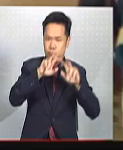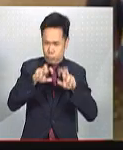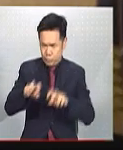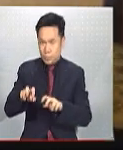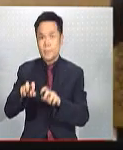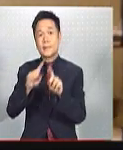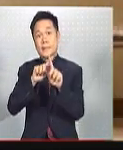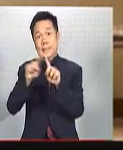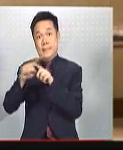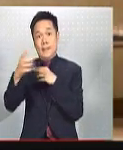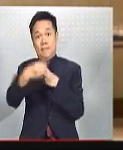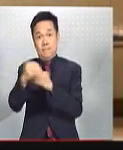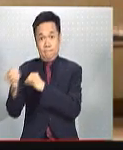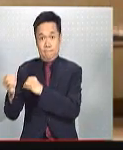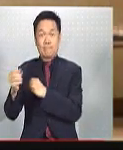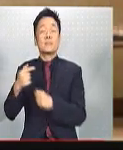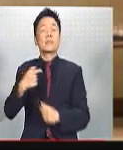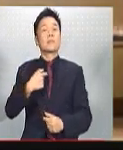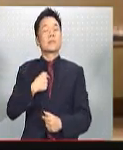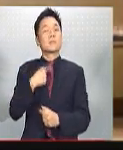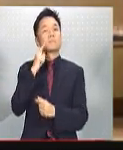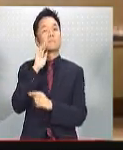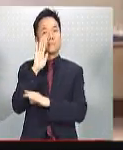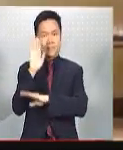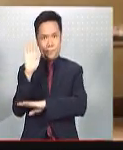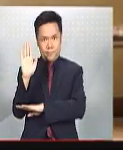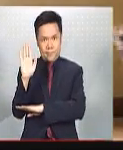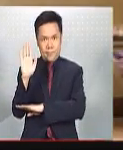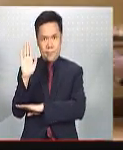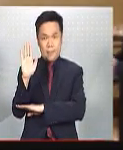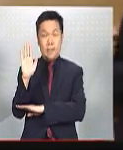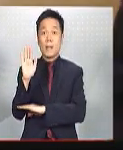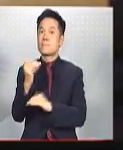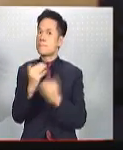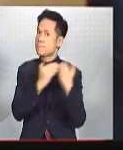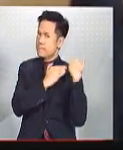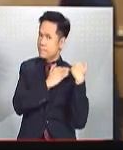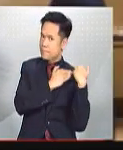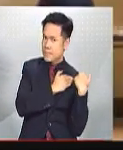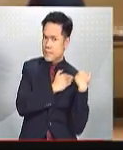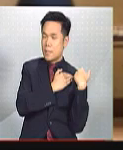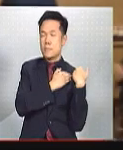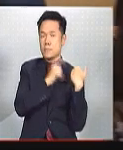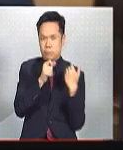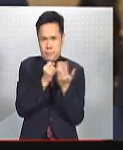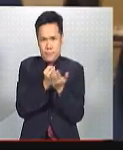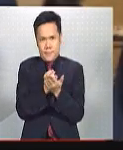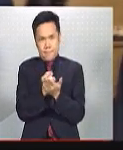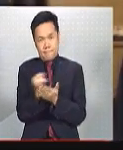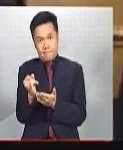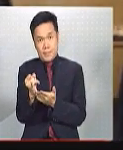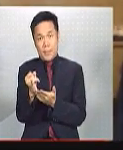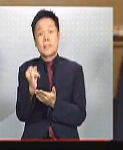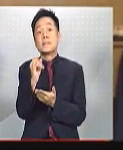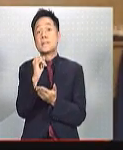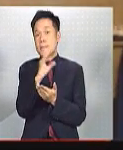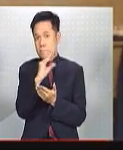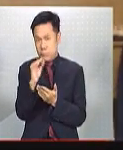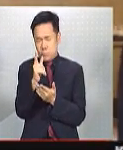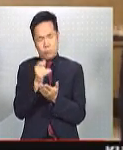Itulah saya berikrar akan menggalas tanggungjawab ini dengan penuh keikhlasan dan